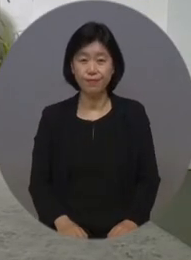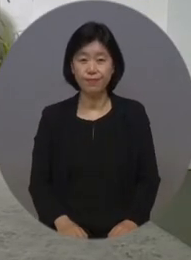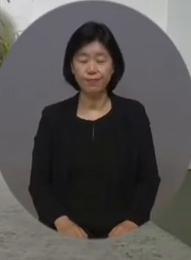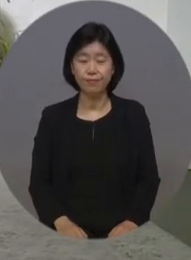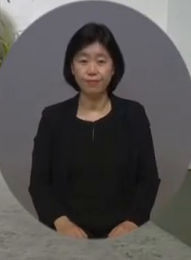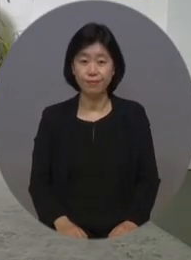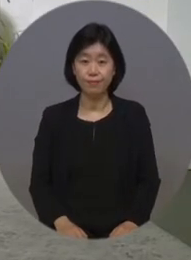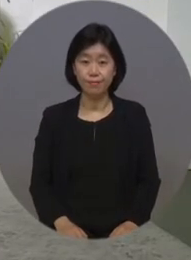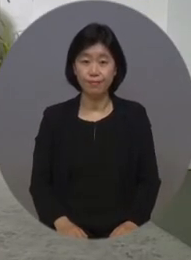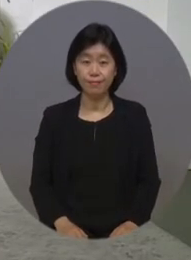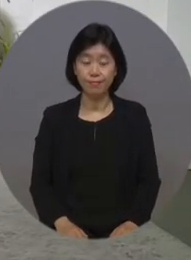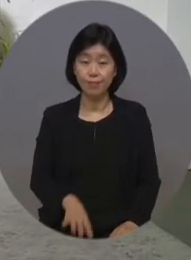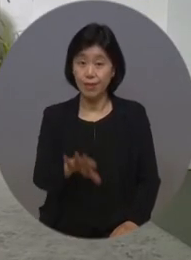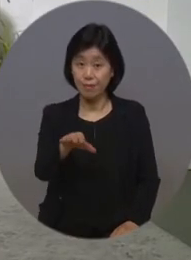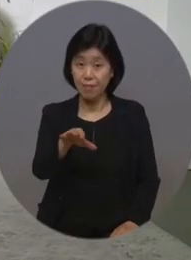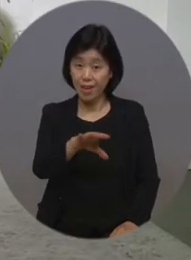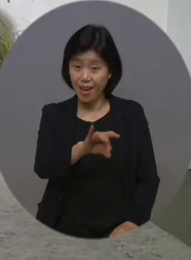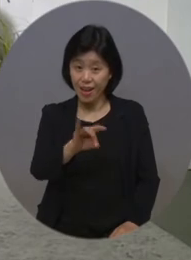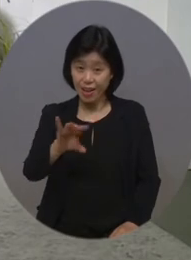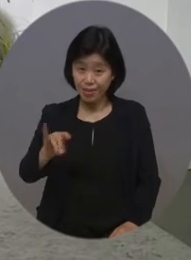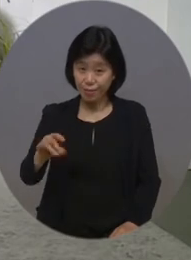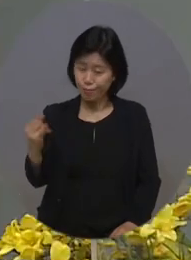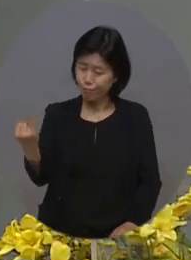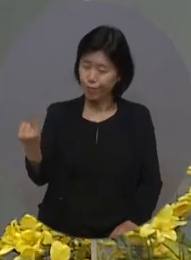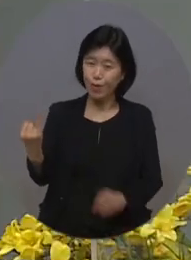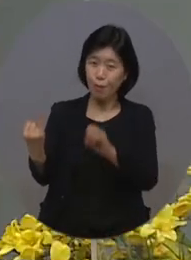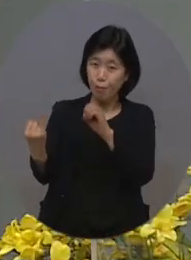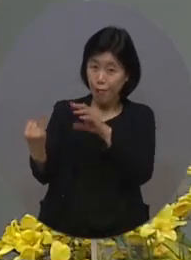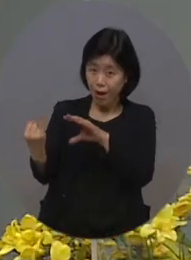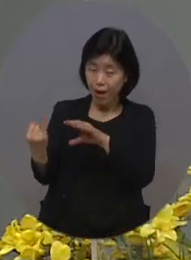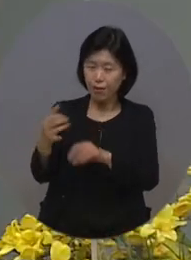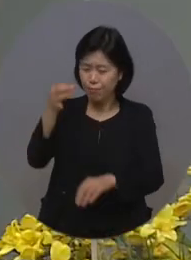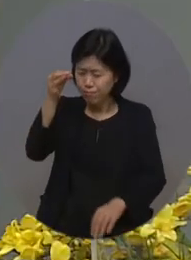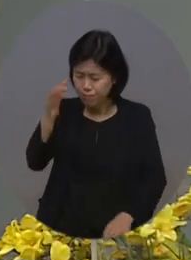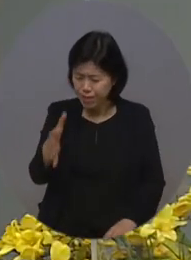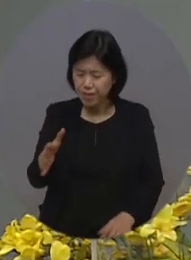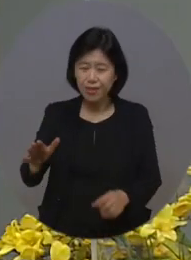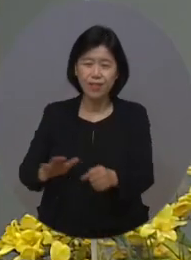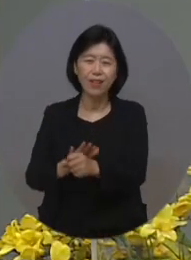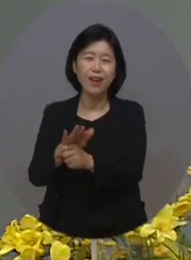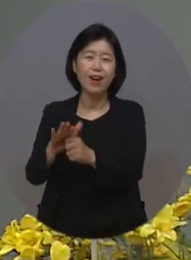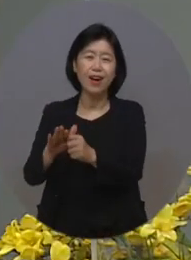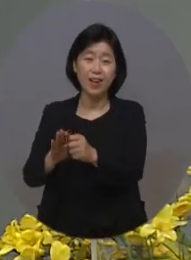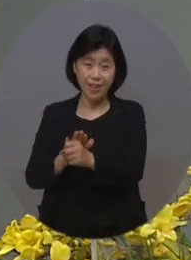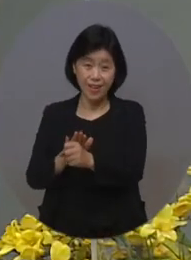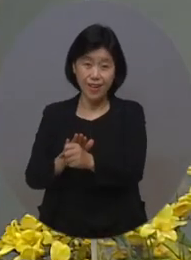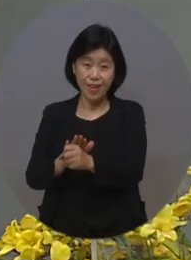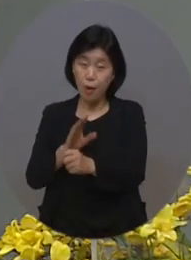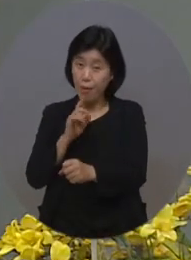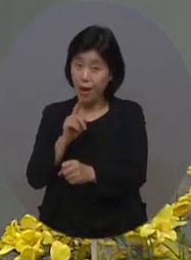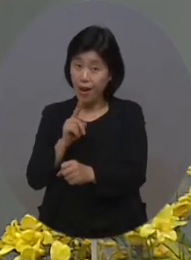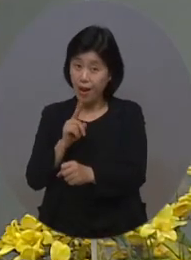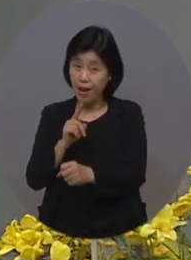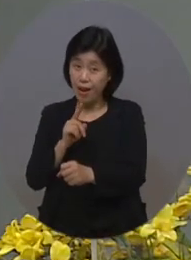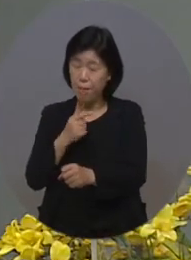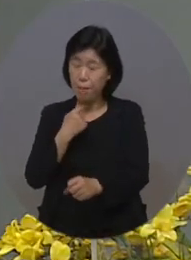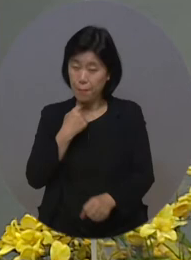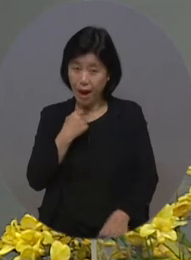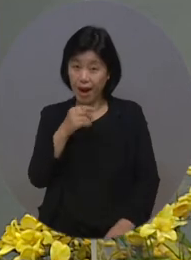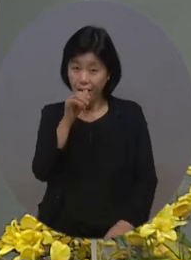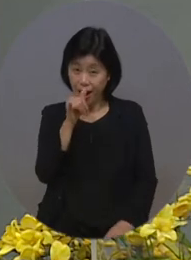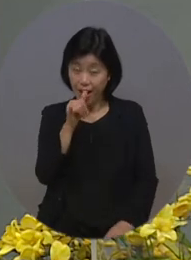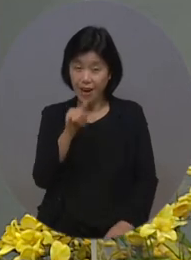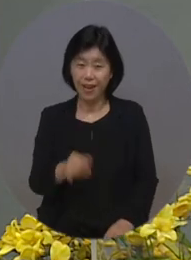아내한테 어 아 미안하다 아 고맙다 사랑한다 그 사실들이 게 해야 돼 하신 적